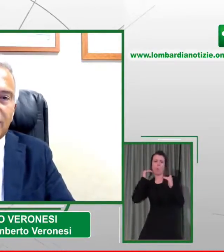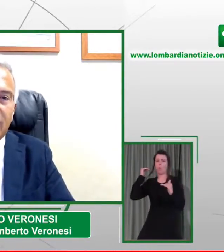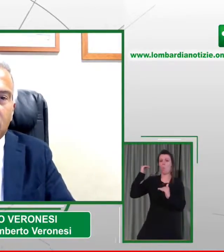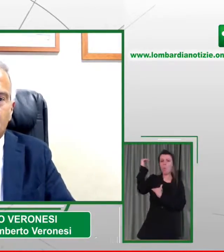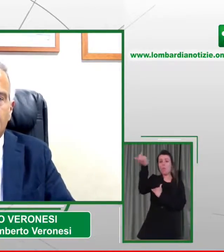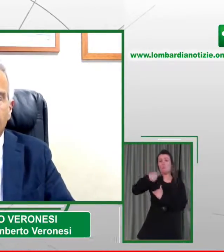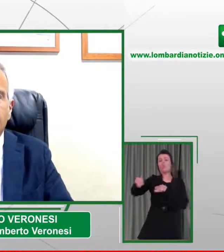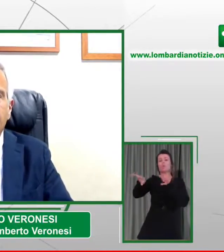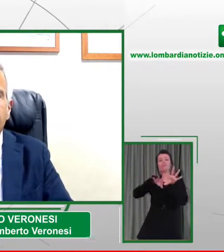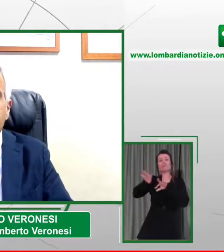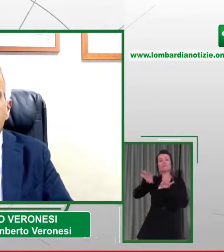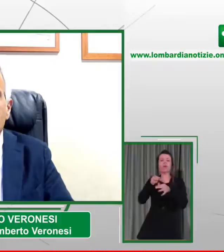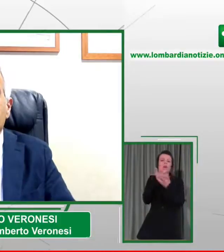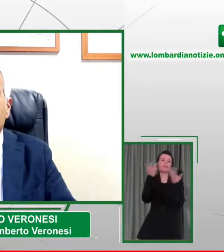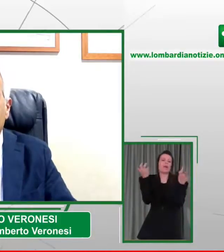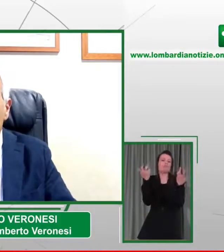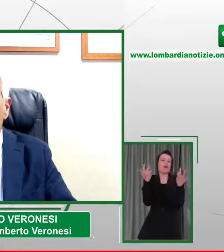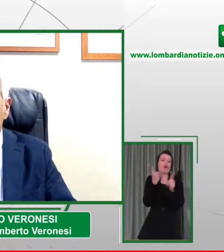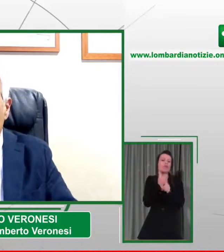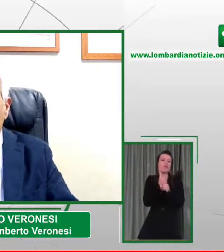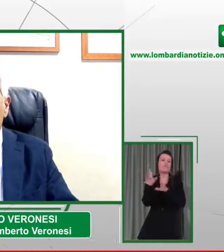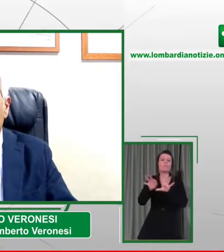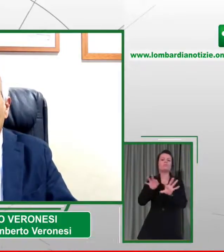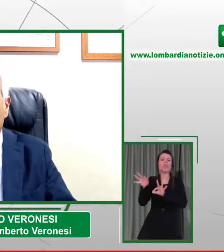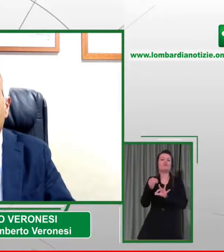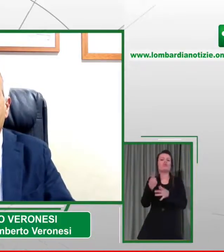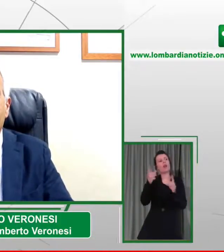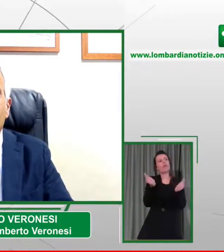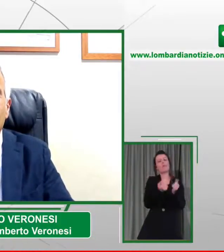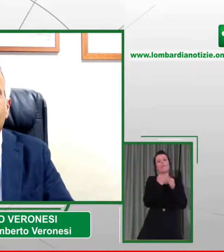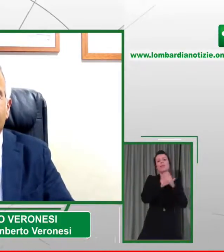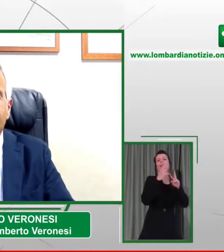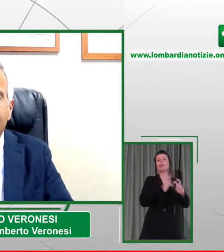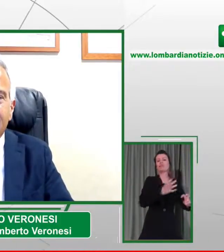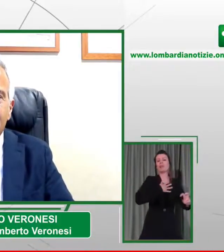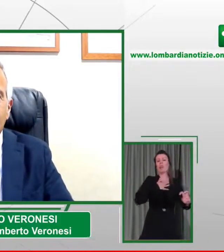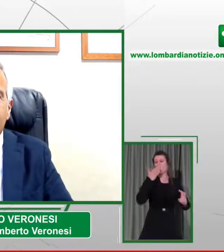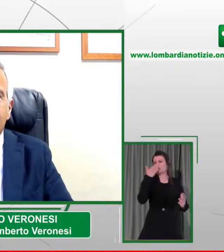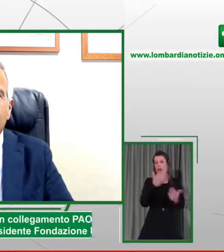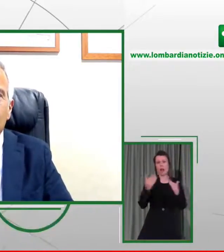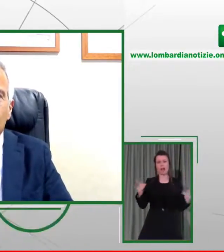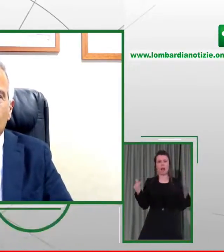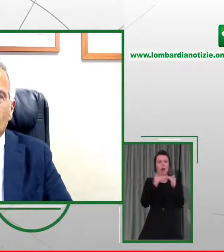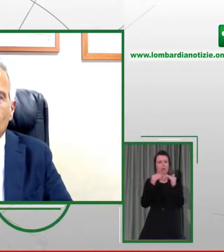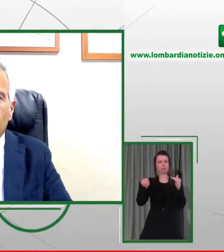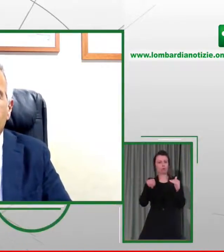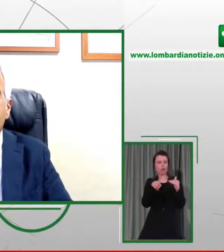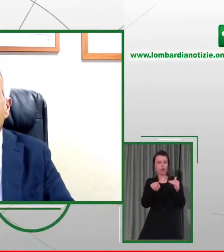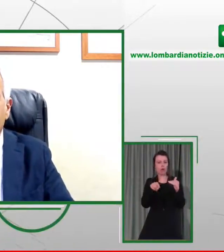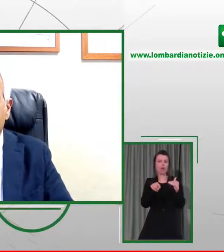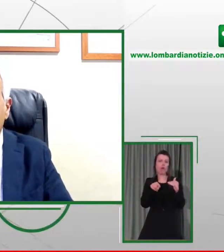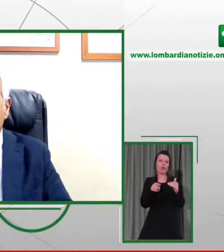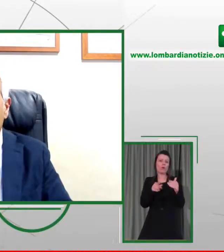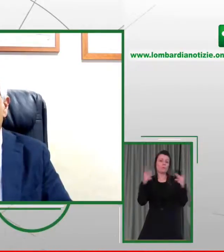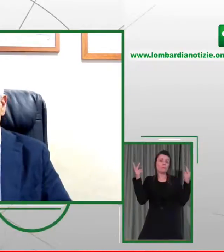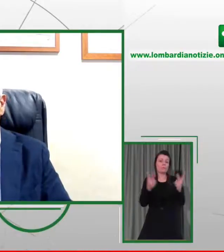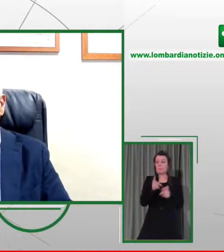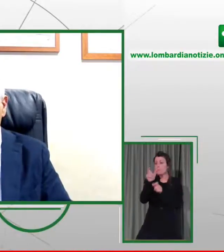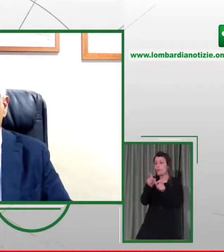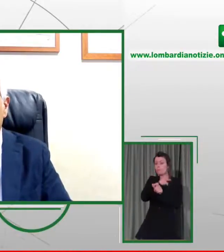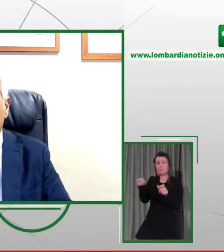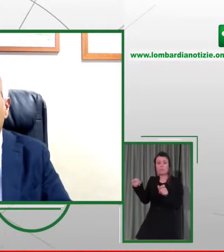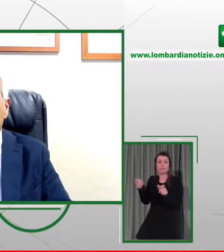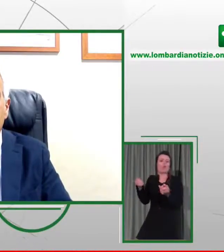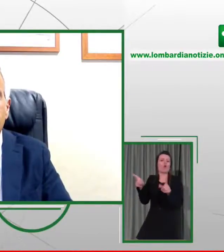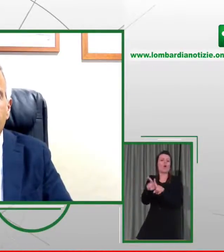alla congruità con la linea di ricerca, al soggetto, alla naturalmente eccellenza del soggetto proponente e dei